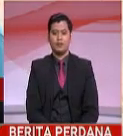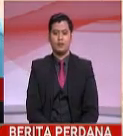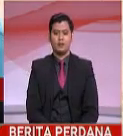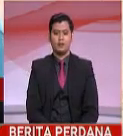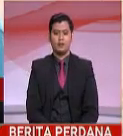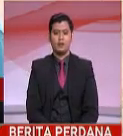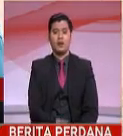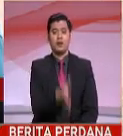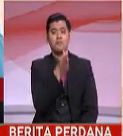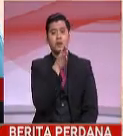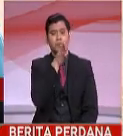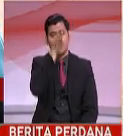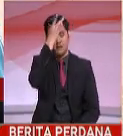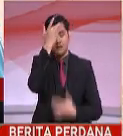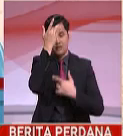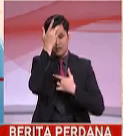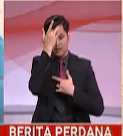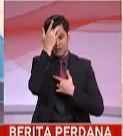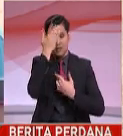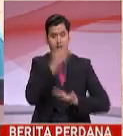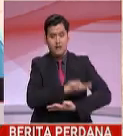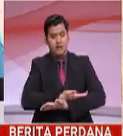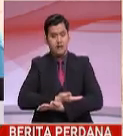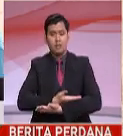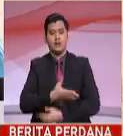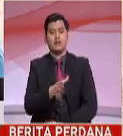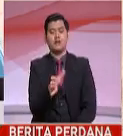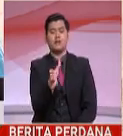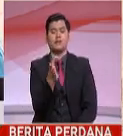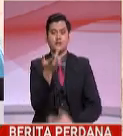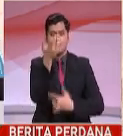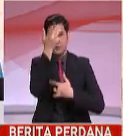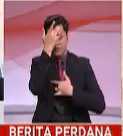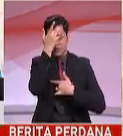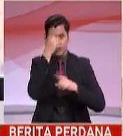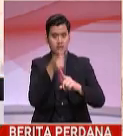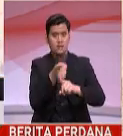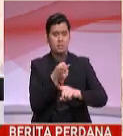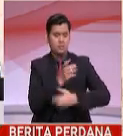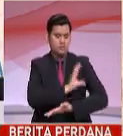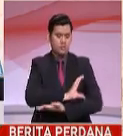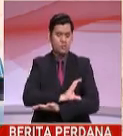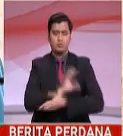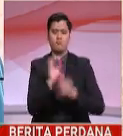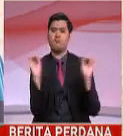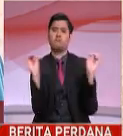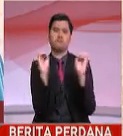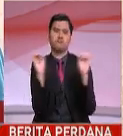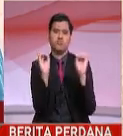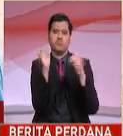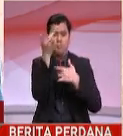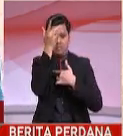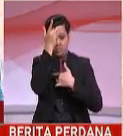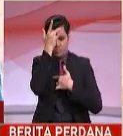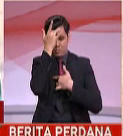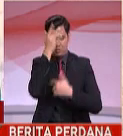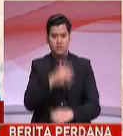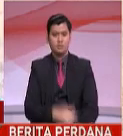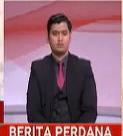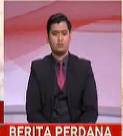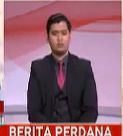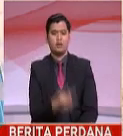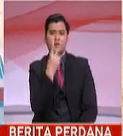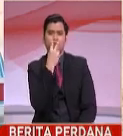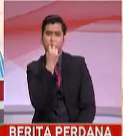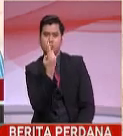Mak bapak sakit, anak sihat walafiat. Daripada anak, cucu, cicit, tak ada sakit pun. Lepas hujung kan itu, berapa banyak